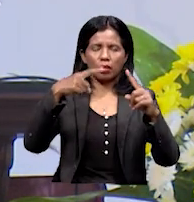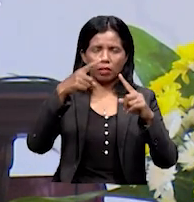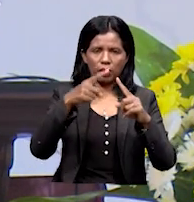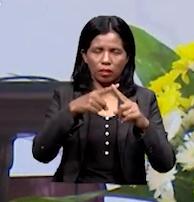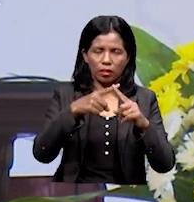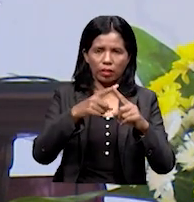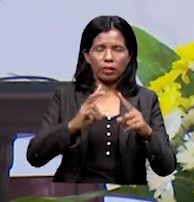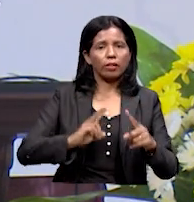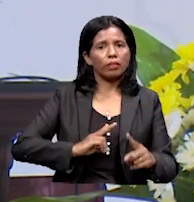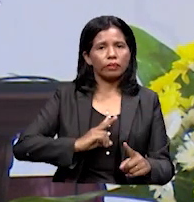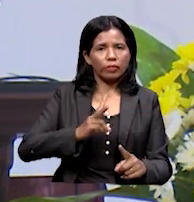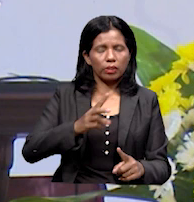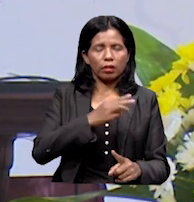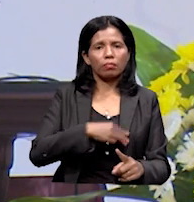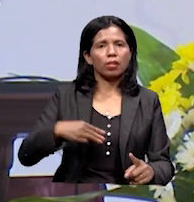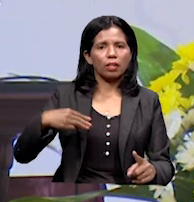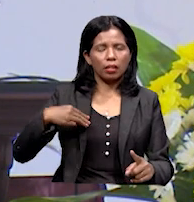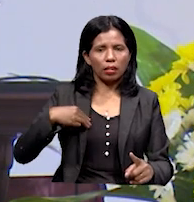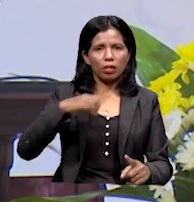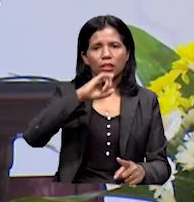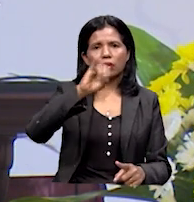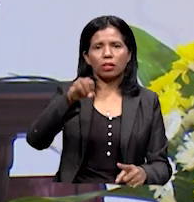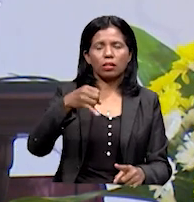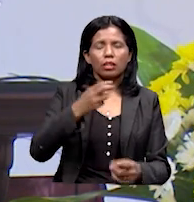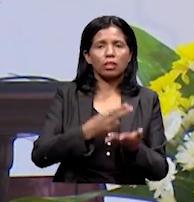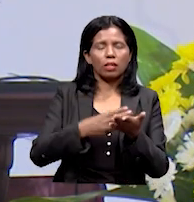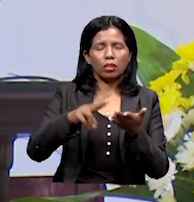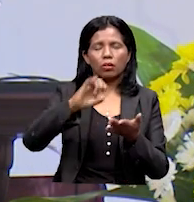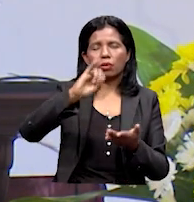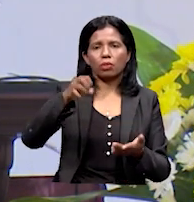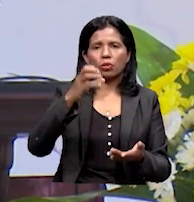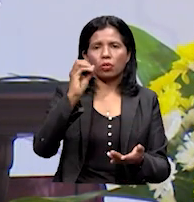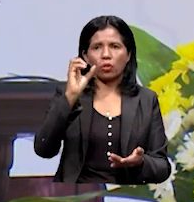Santa Maria e São José buka fati inda nebe soiduni